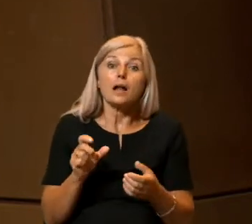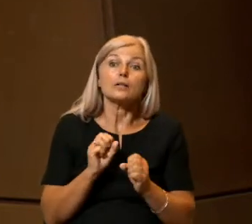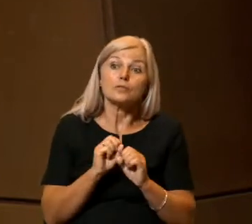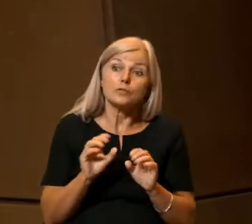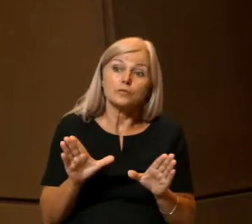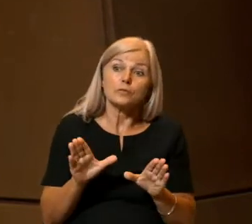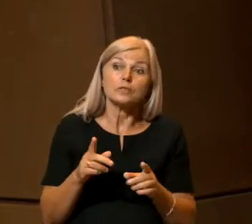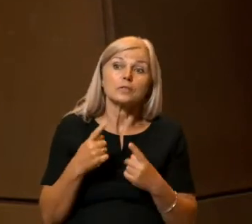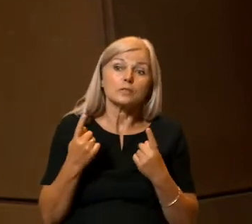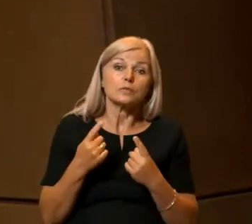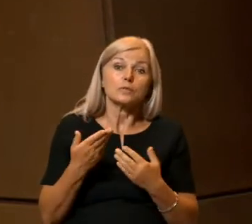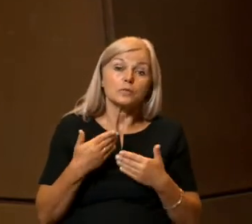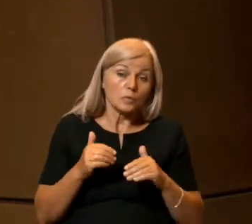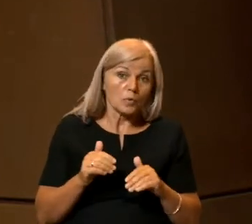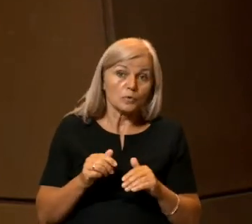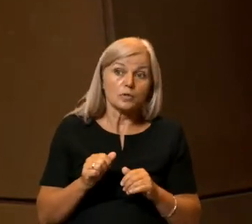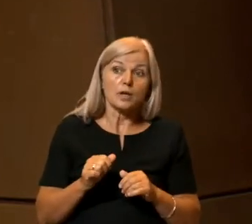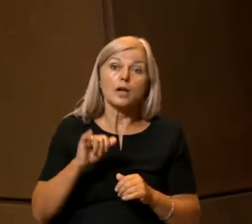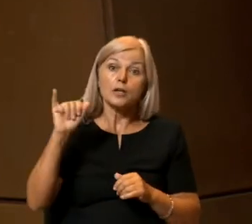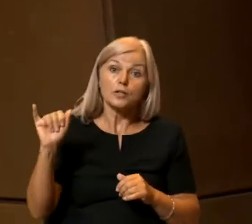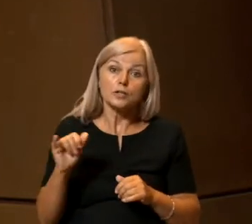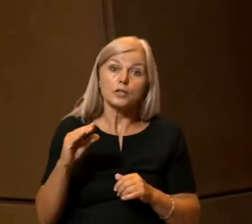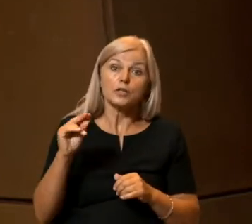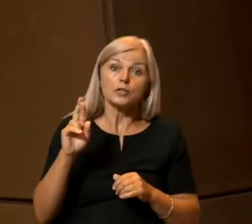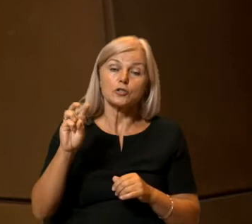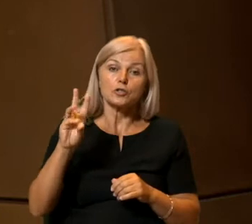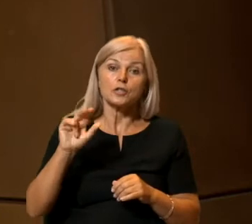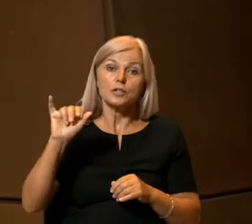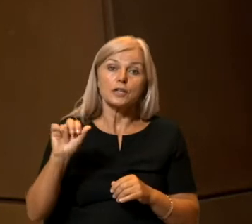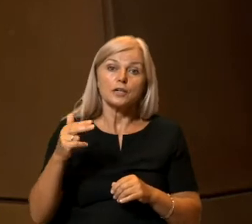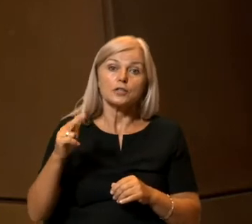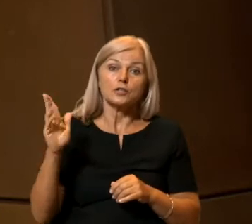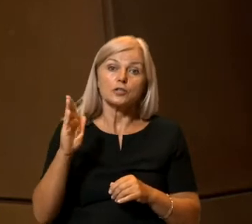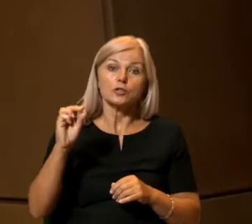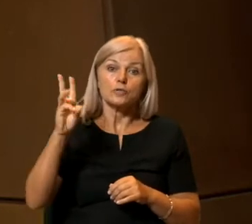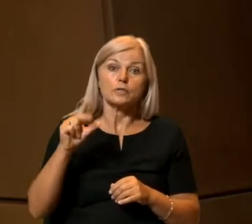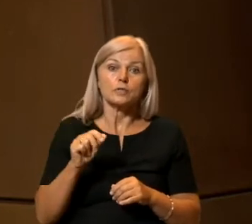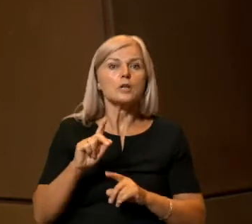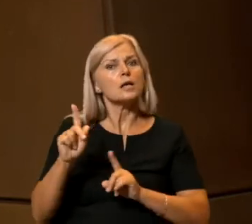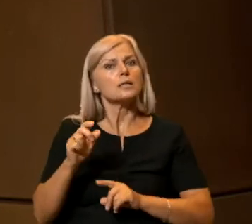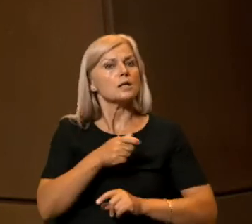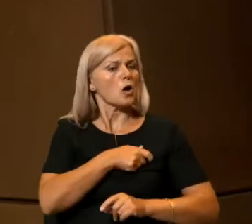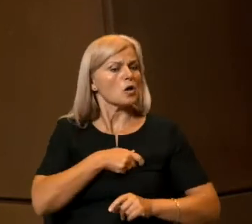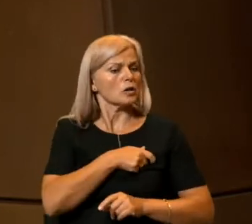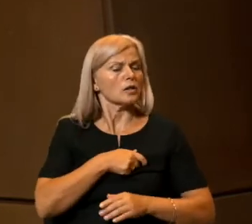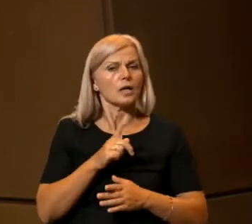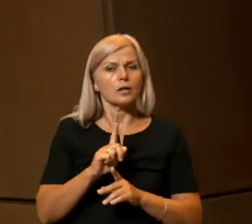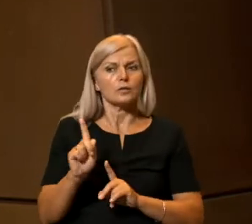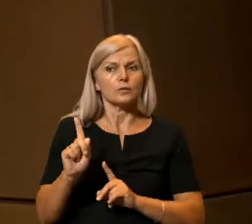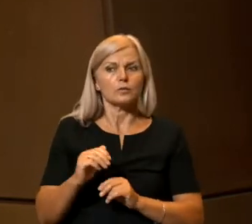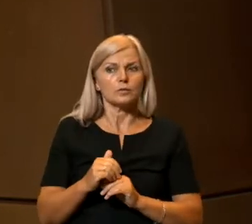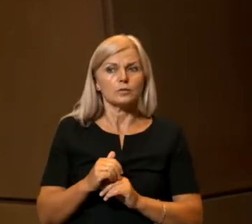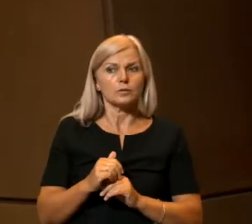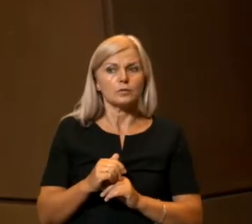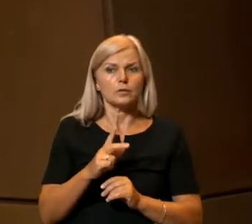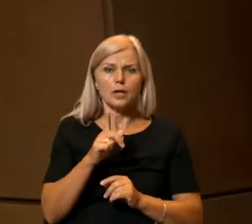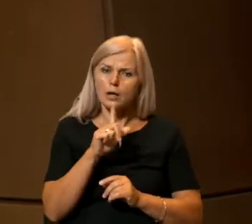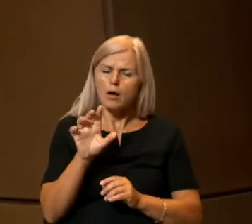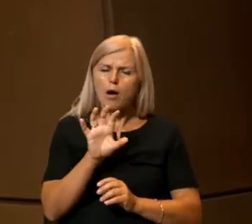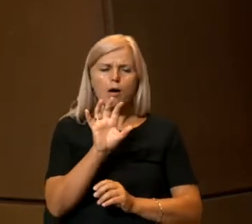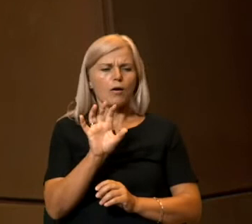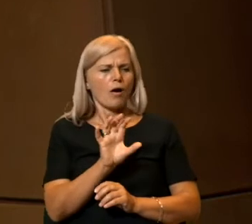nie może. Jerzy Janiszewski, czyli twórca znaku Solidarność. I kiedy przyglądam się temu logu, nie wiem,